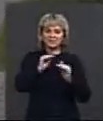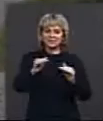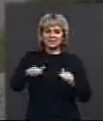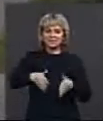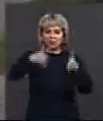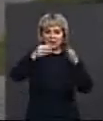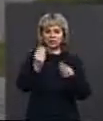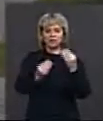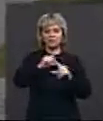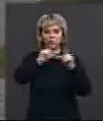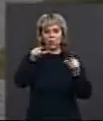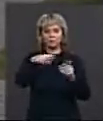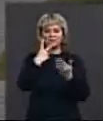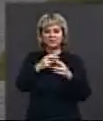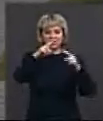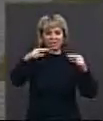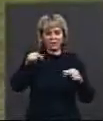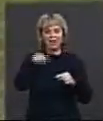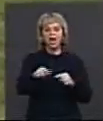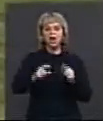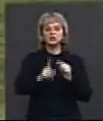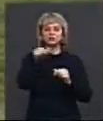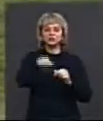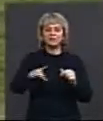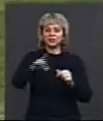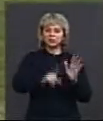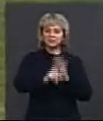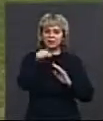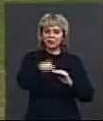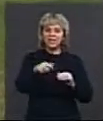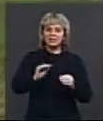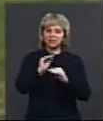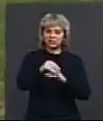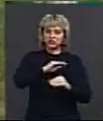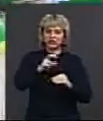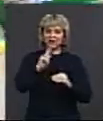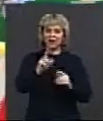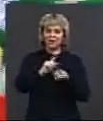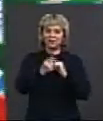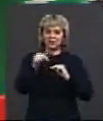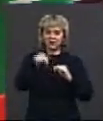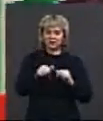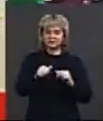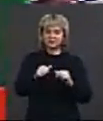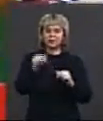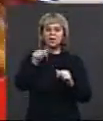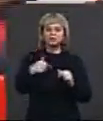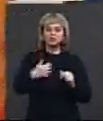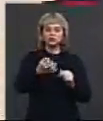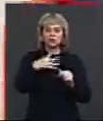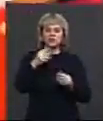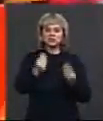детский башенный игровой комплекс в виде Кремля. И именно отсюда в регионе запущен хэштег «ЖКХ меняется». Мне тут